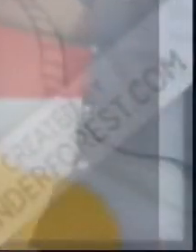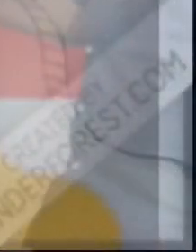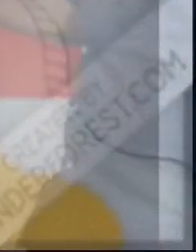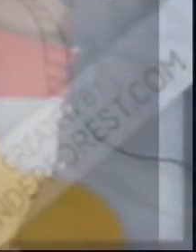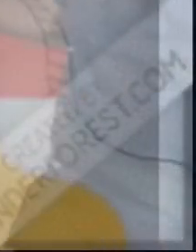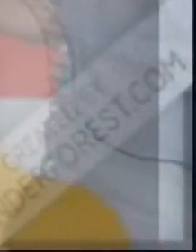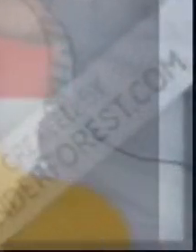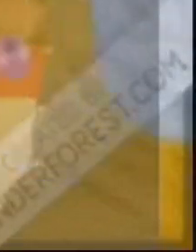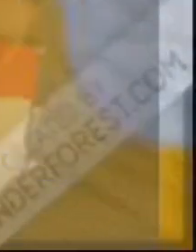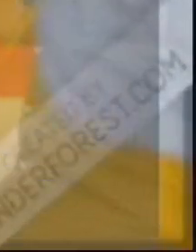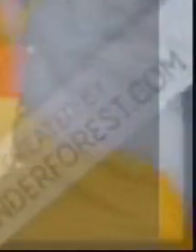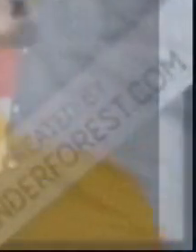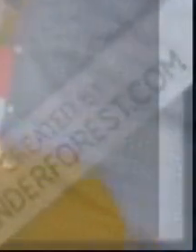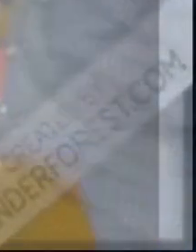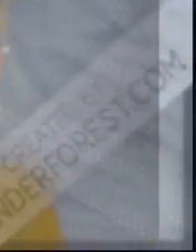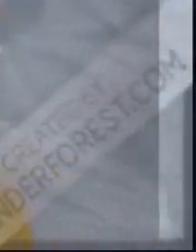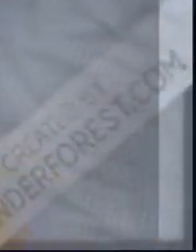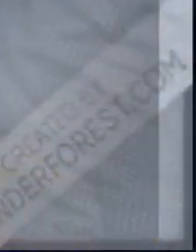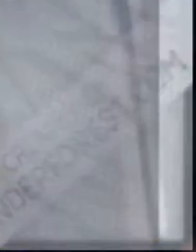allayamo gori